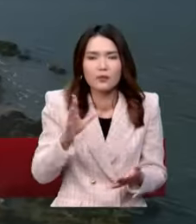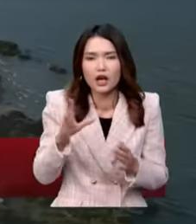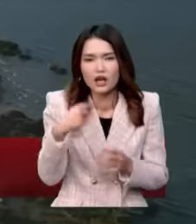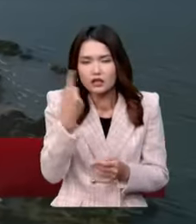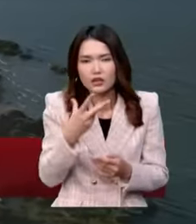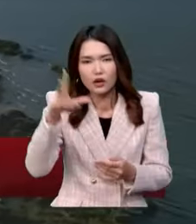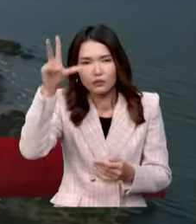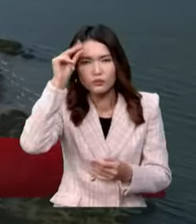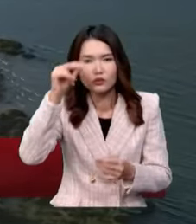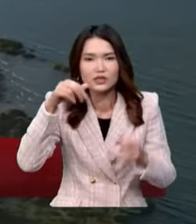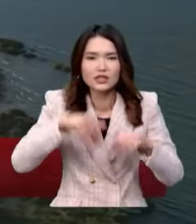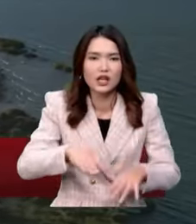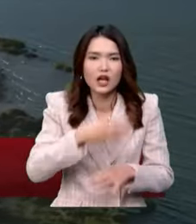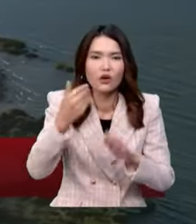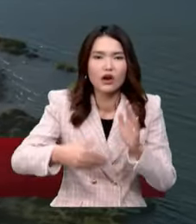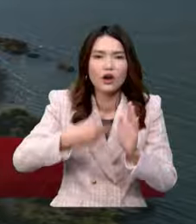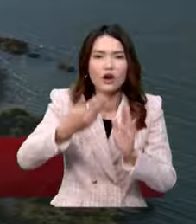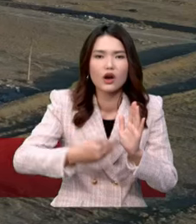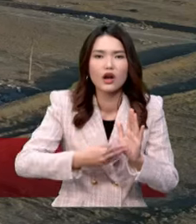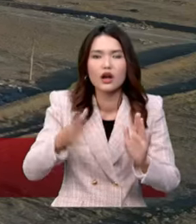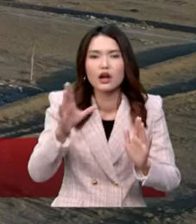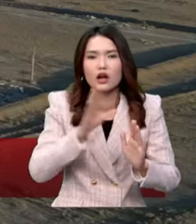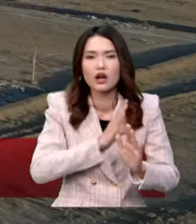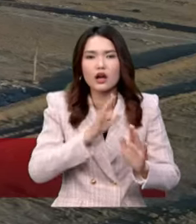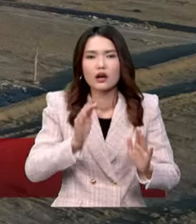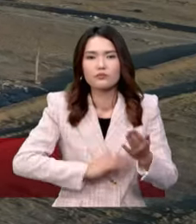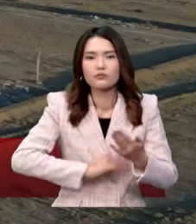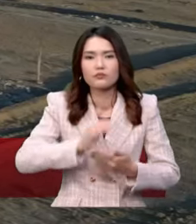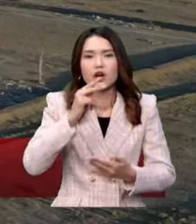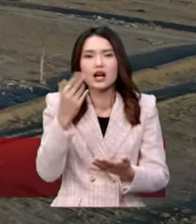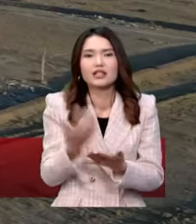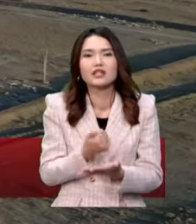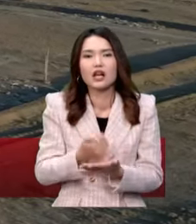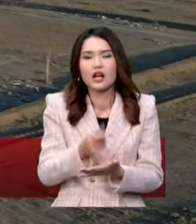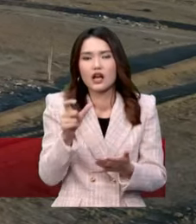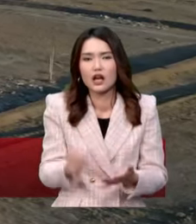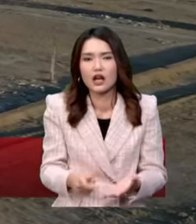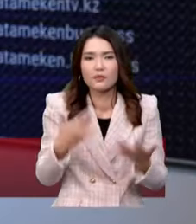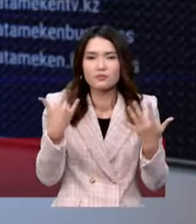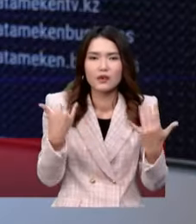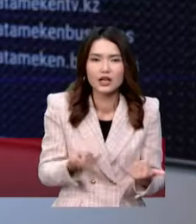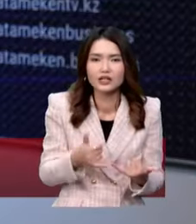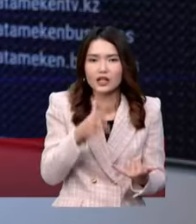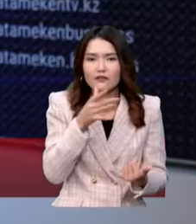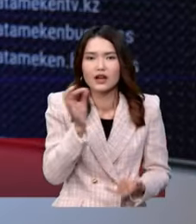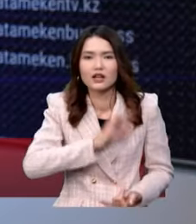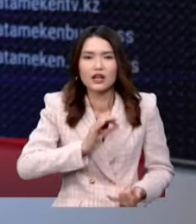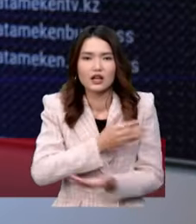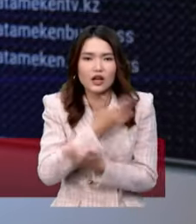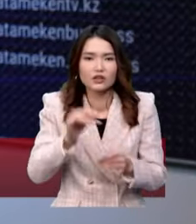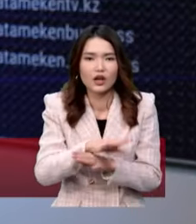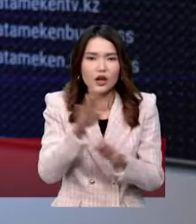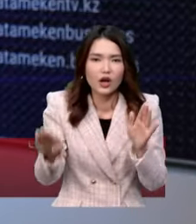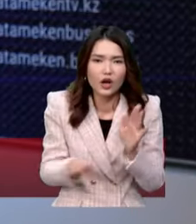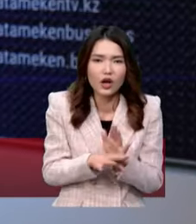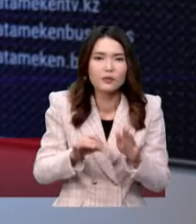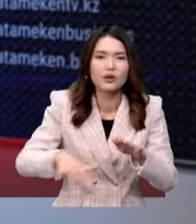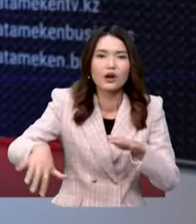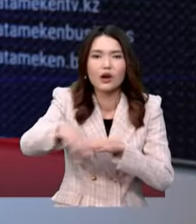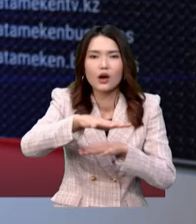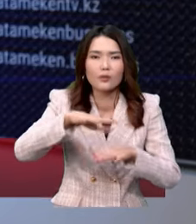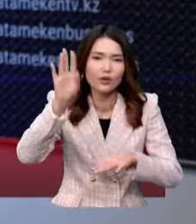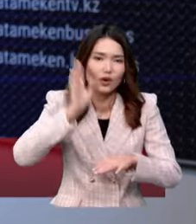значительного числа нерешенных вопросов и сложностей, требующих доработки. Среди них регулирование использования подземных и поверхностных